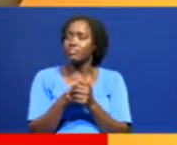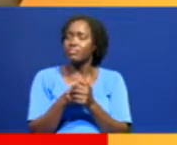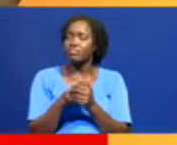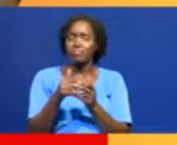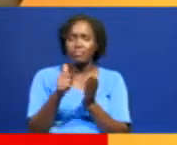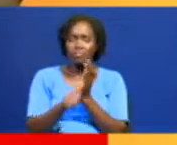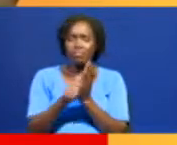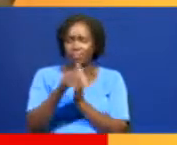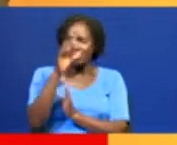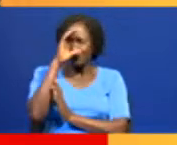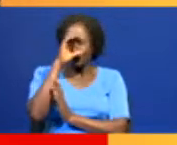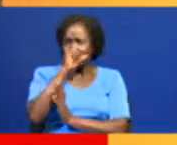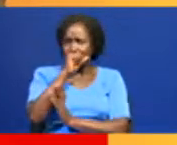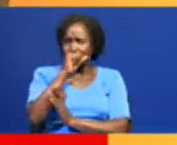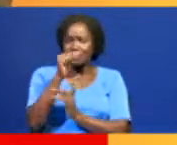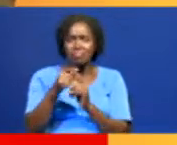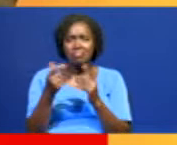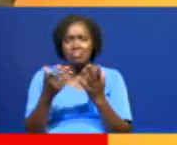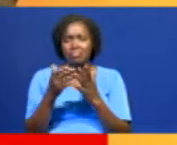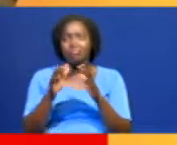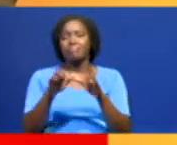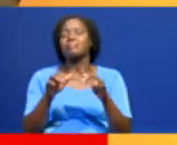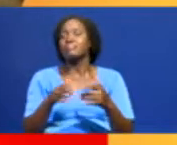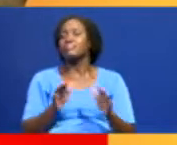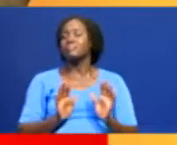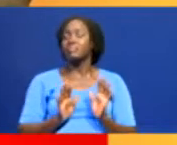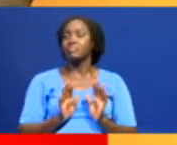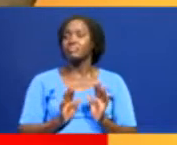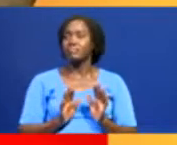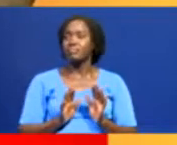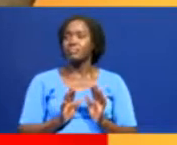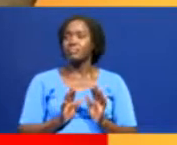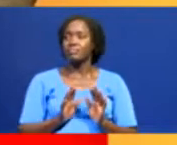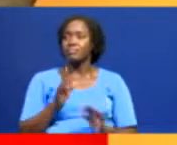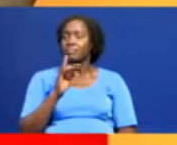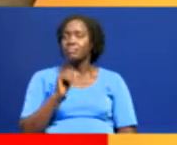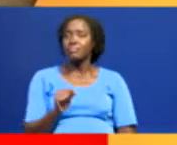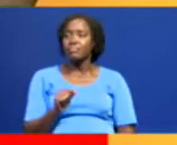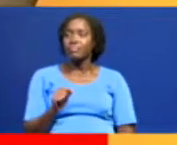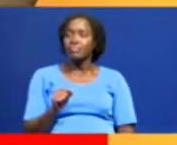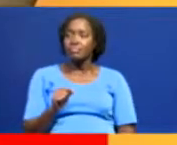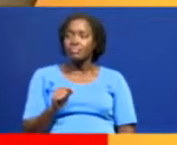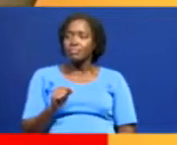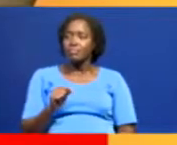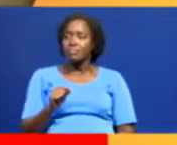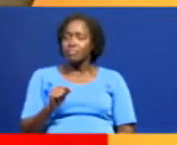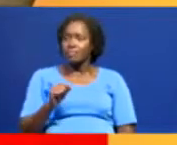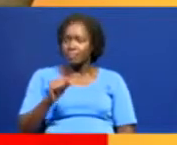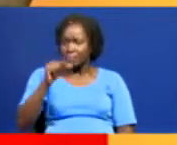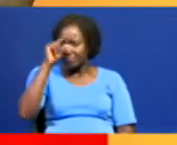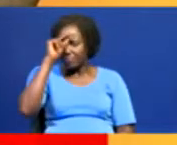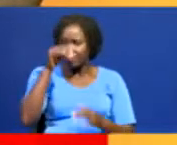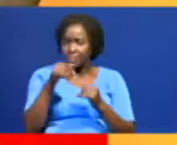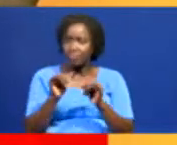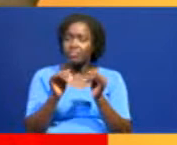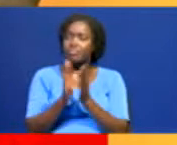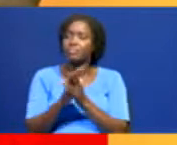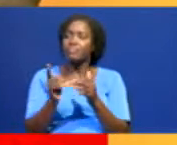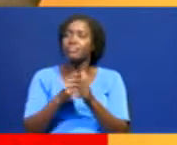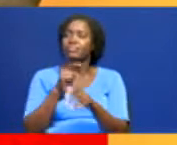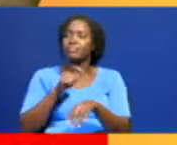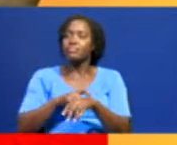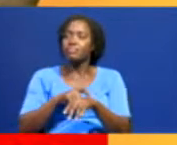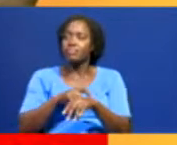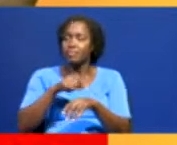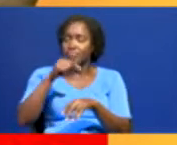imekosekana kabisa, na mahindi inatoka tu kwa shamba, mahindi yatoki kwingine. Kwa hiyo wanasema serikali pia imejaribu hapo. Mara ya kwanza pia hii